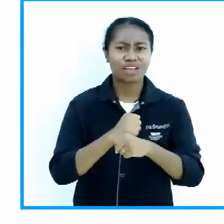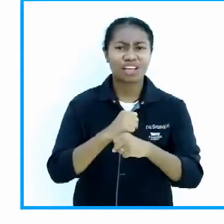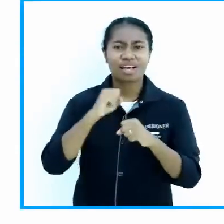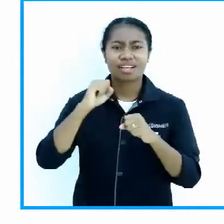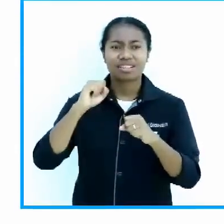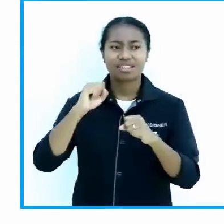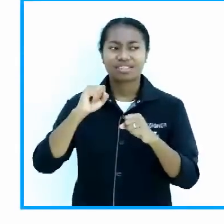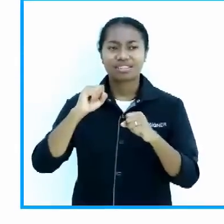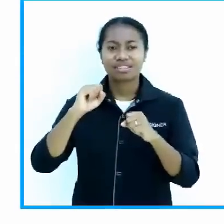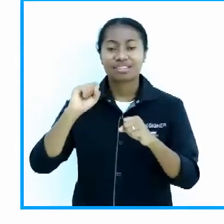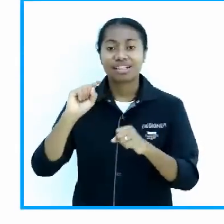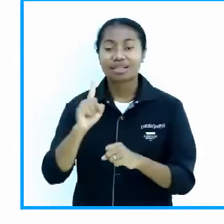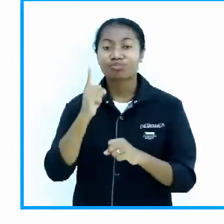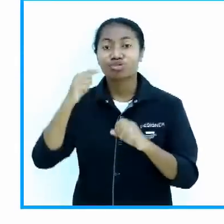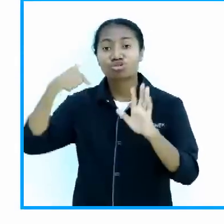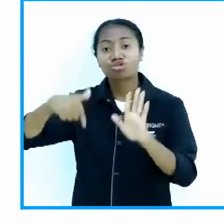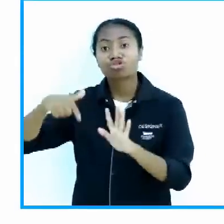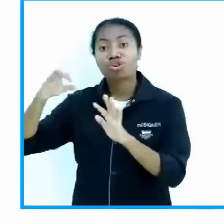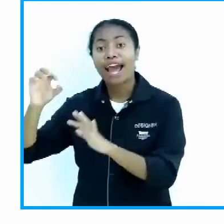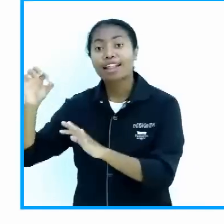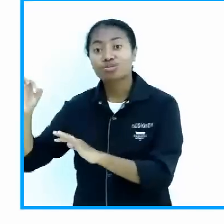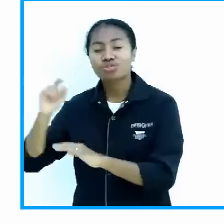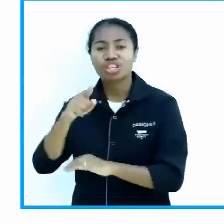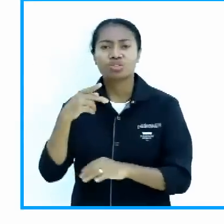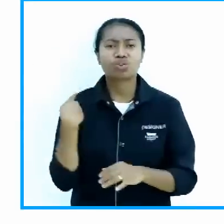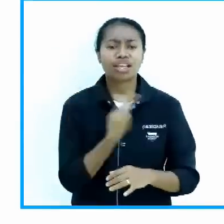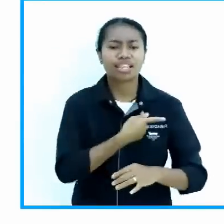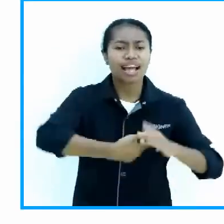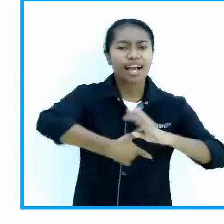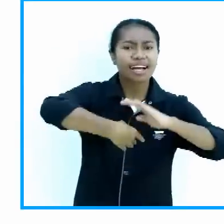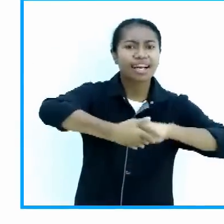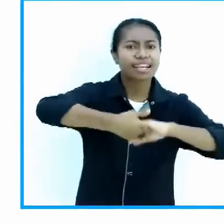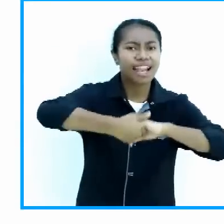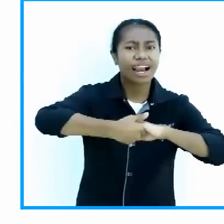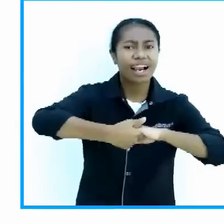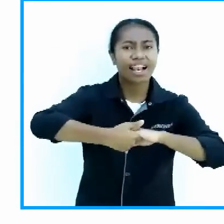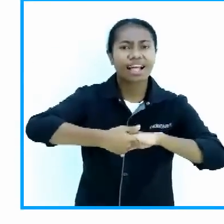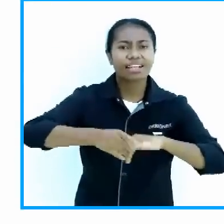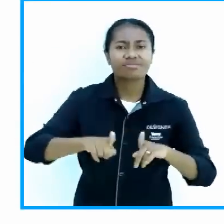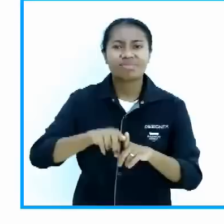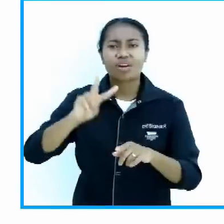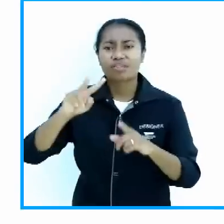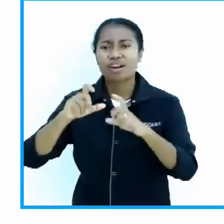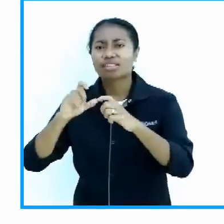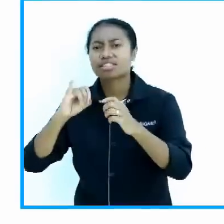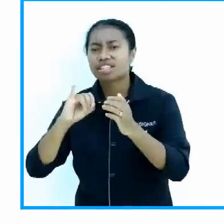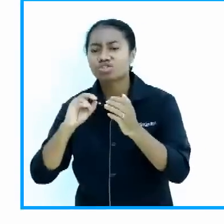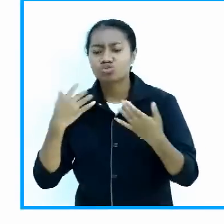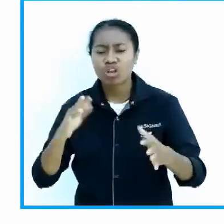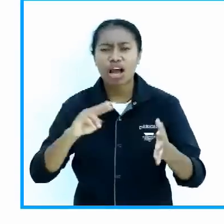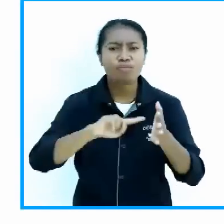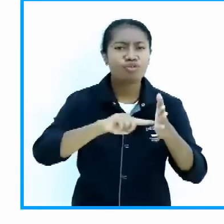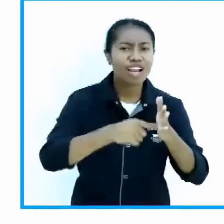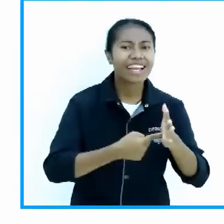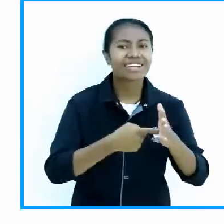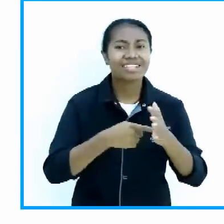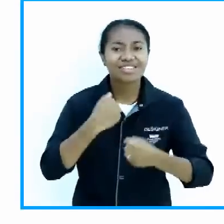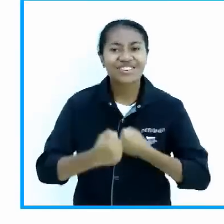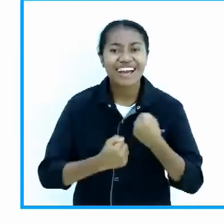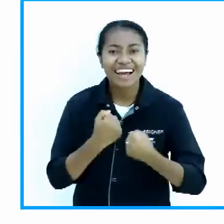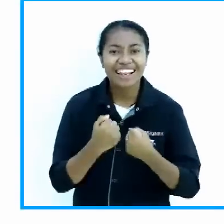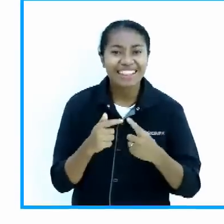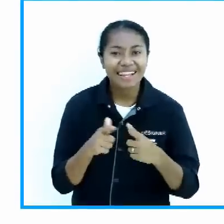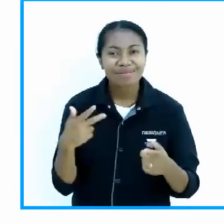1700 itu yang kita kenal sebagai pertama kalinya vaksin mulai digunakan. Ya, tapi saya